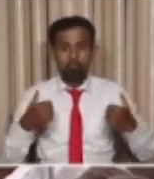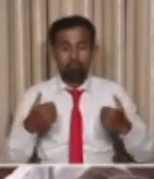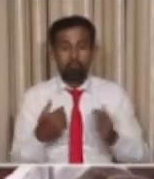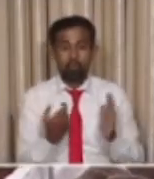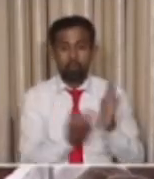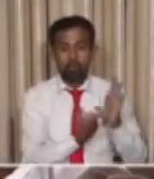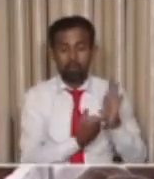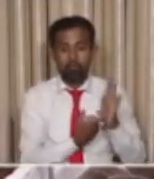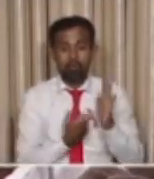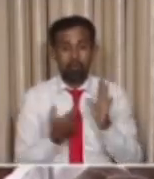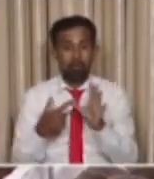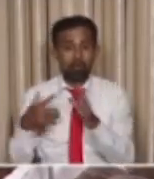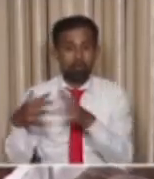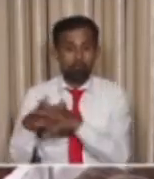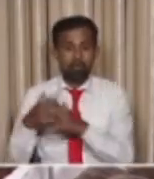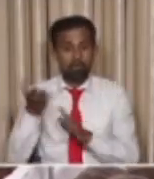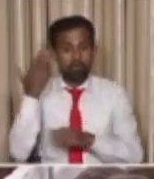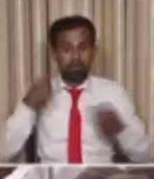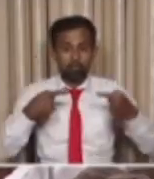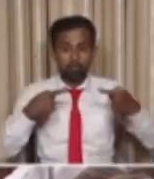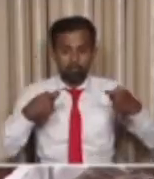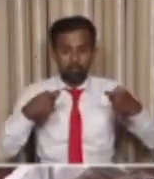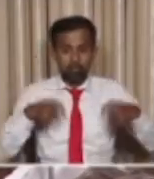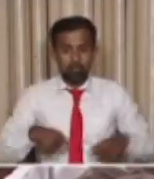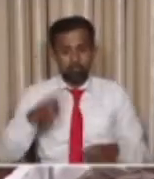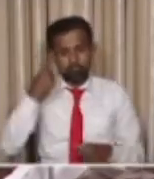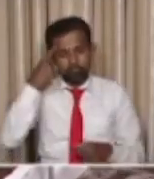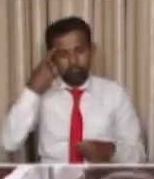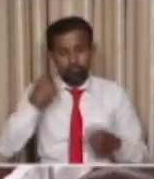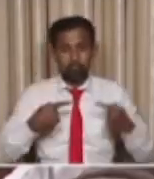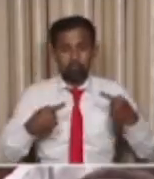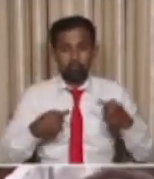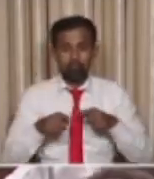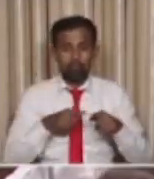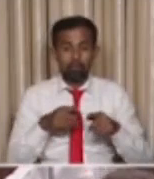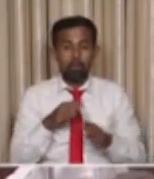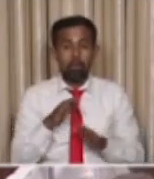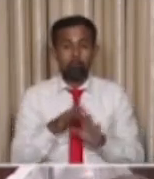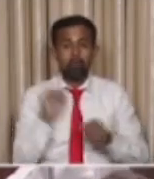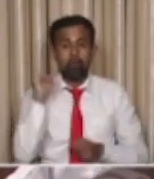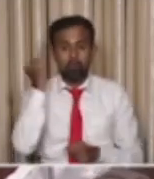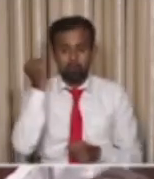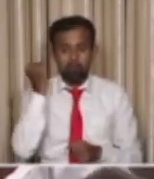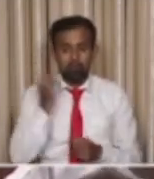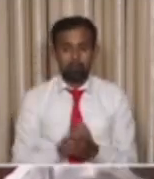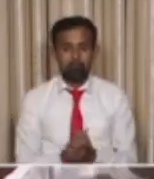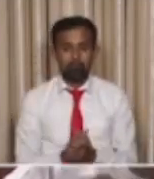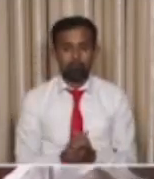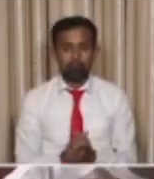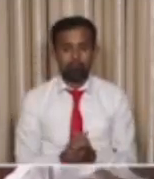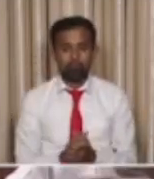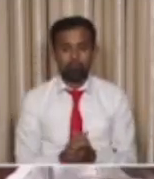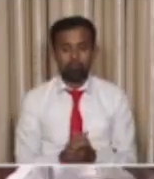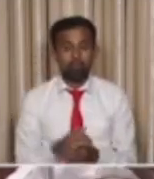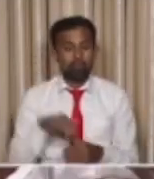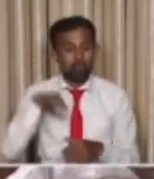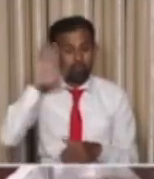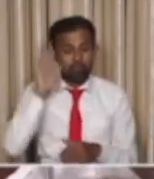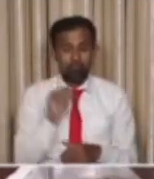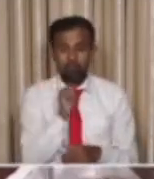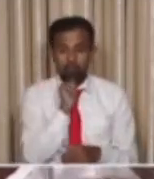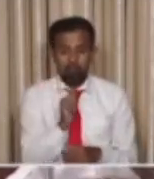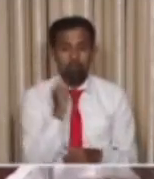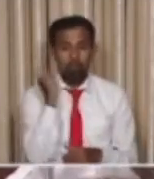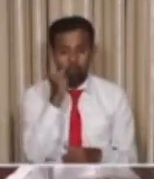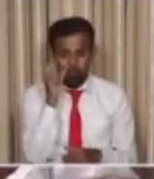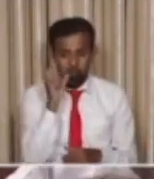රාම රාවණ එදා තිබිච්ච යුද්ධය අද මානසික යුද්ධයක් බවට පත් කරගත්ත පාලකයන් සහ බලධාරීන් මේ විනාඩි දෙකක් තියෙනවා සවැලෙස